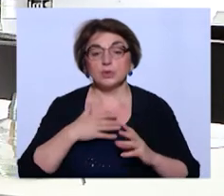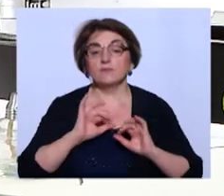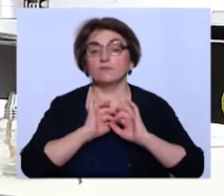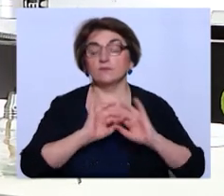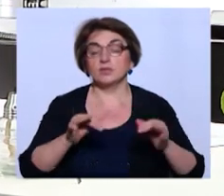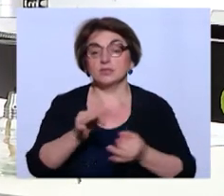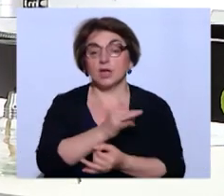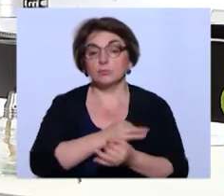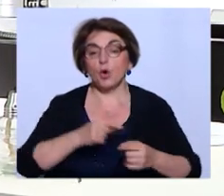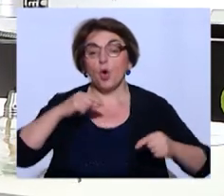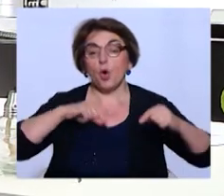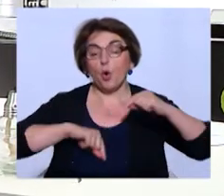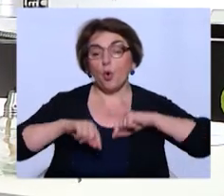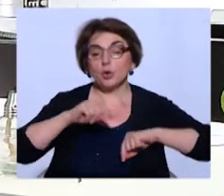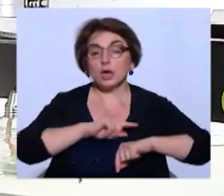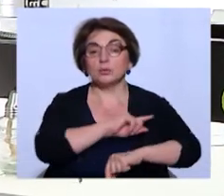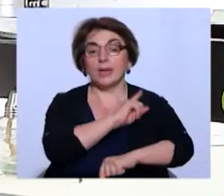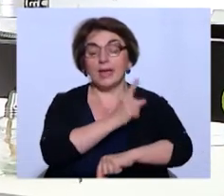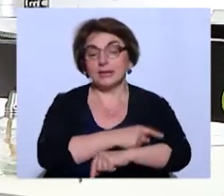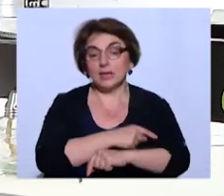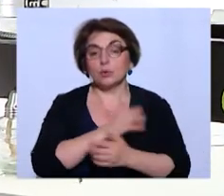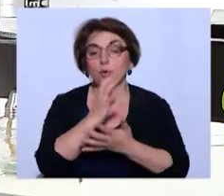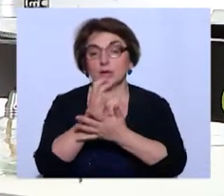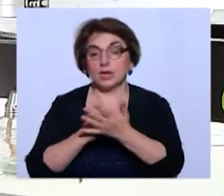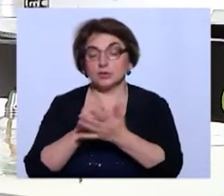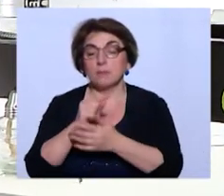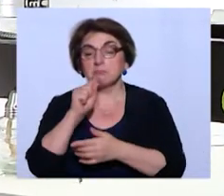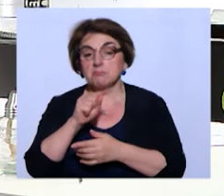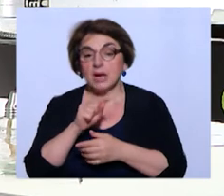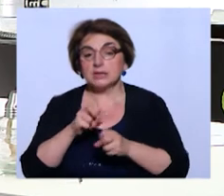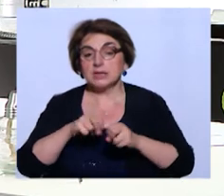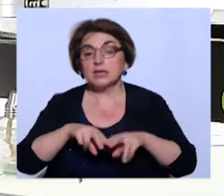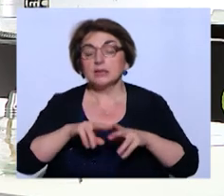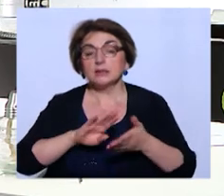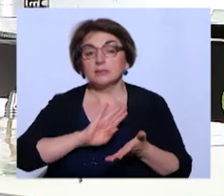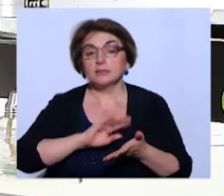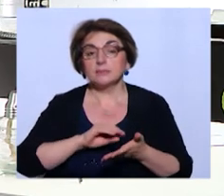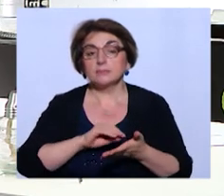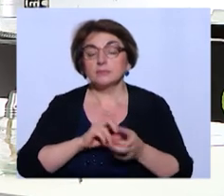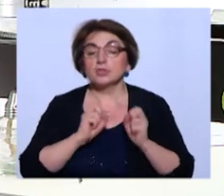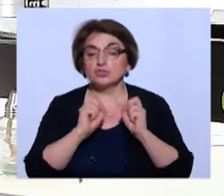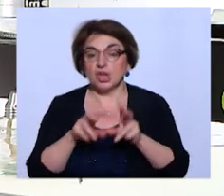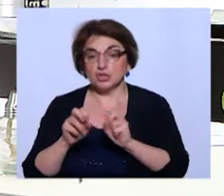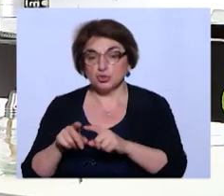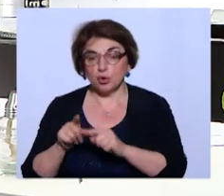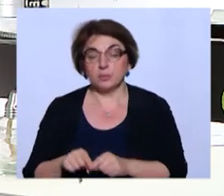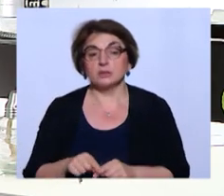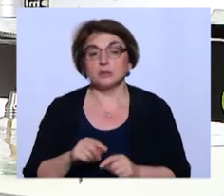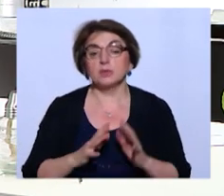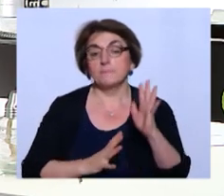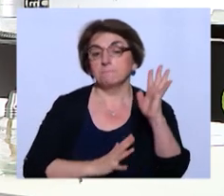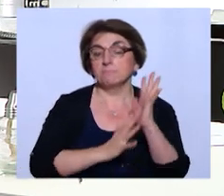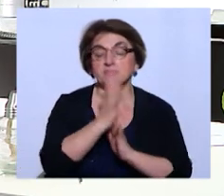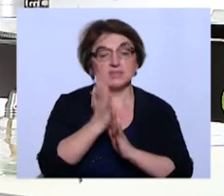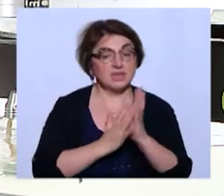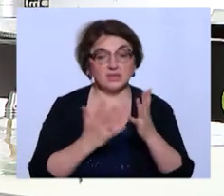ვისაუბრეთ ორგანულ ენერგორესურსებზე, მათ მიერ გამოწვეულ მაგალითად საფრთხეებზე, მცენარეებზე,